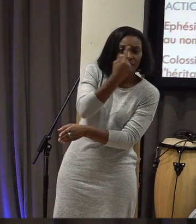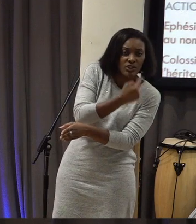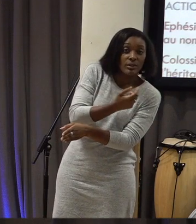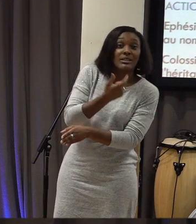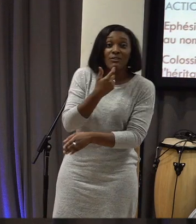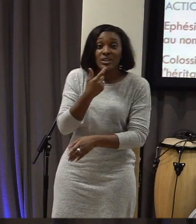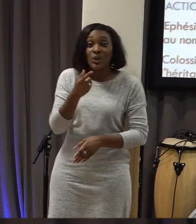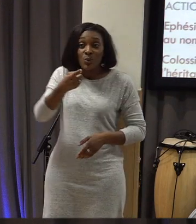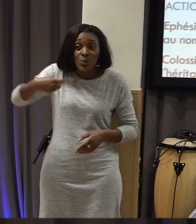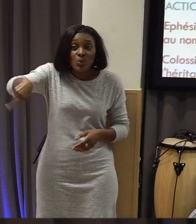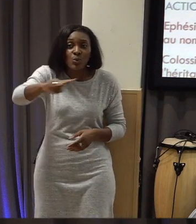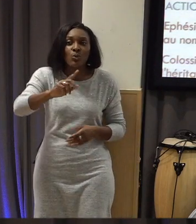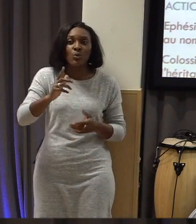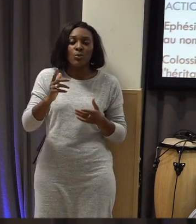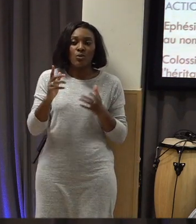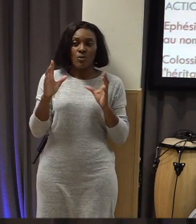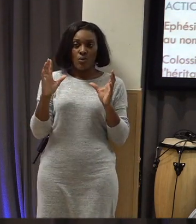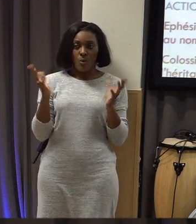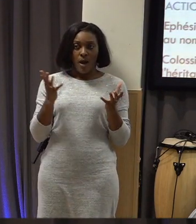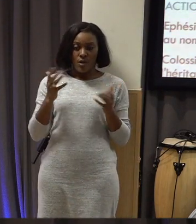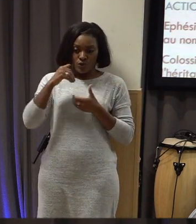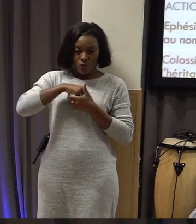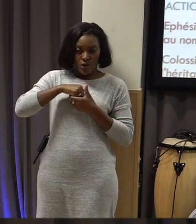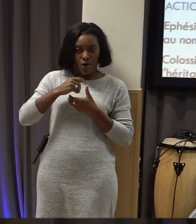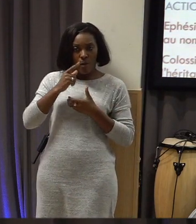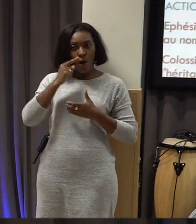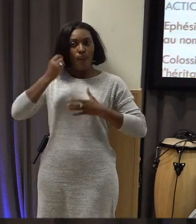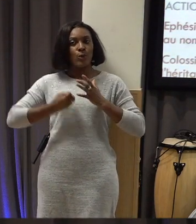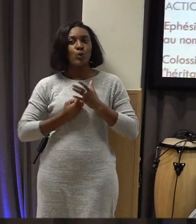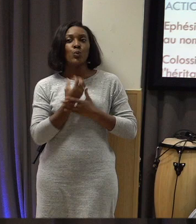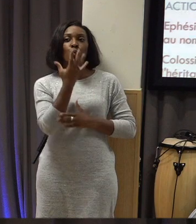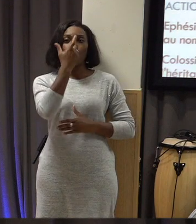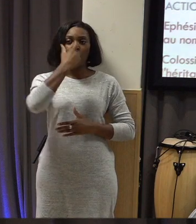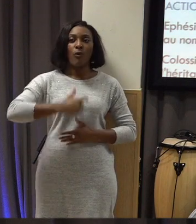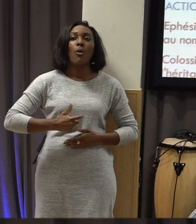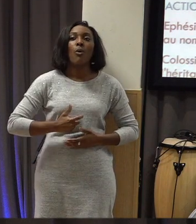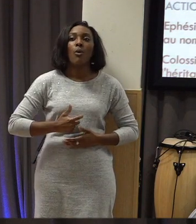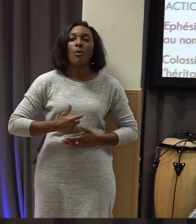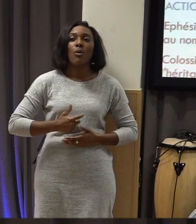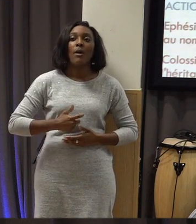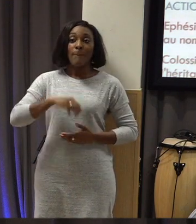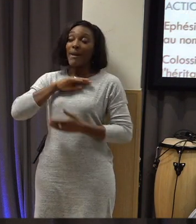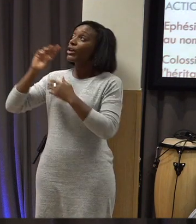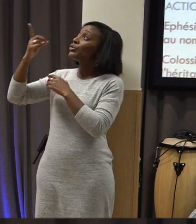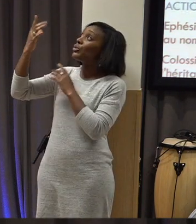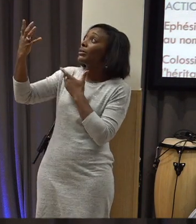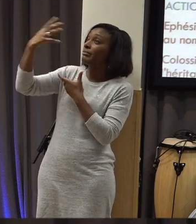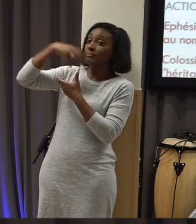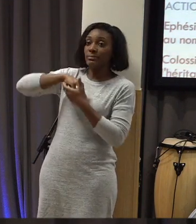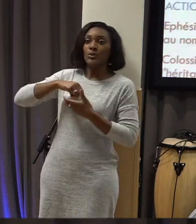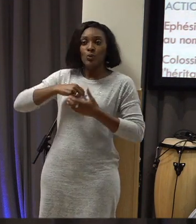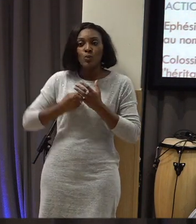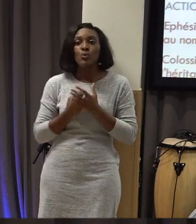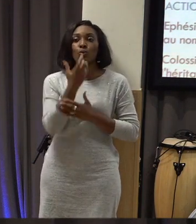se renouvelle dans la connaissance selon l'image de celui qui l'a créé. Paul l'écrivait aux